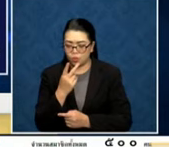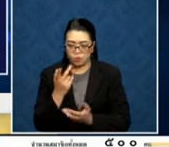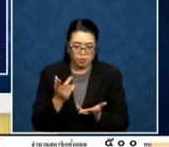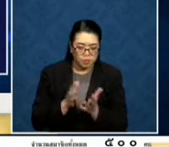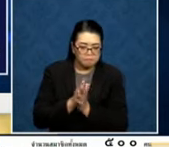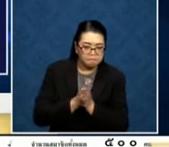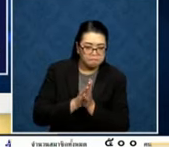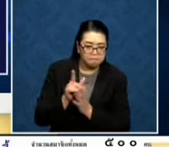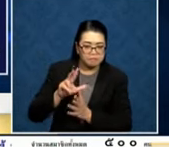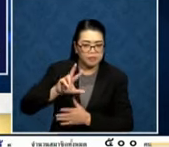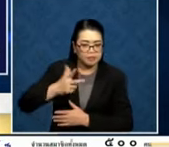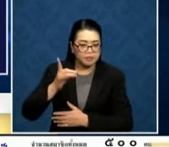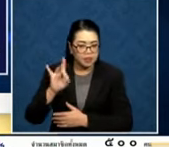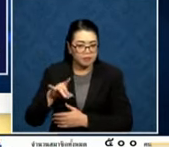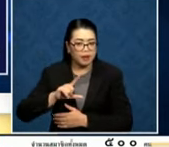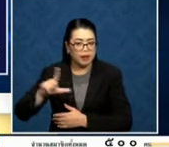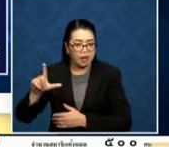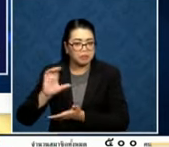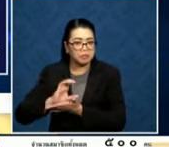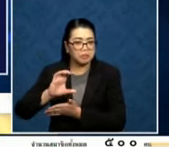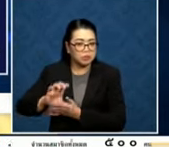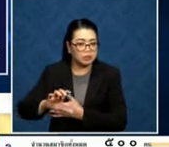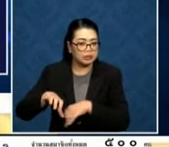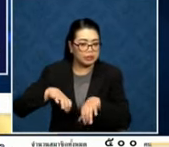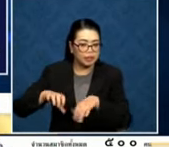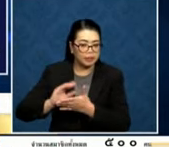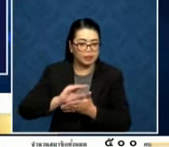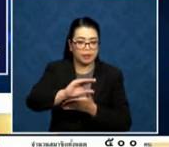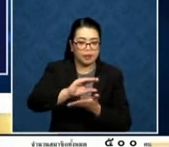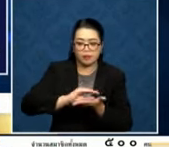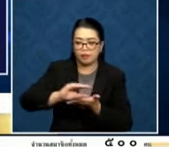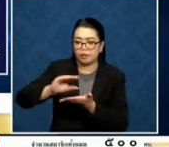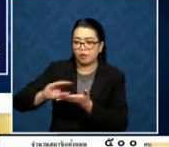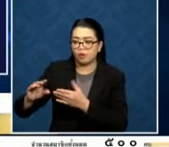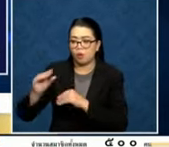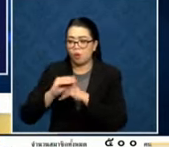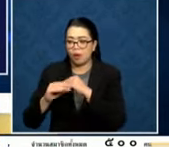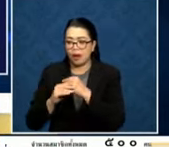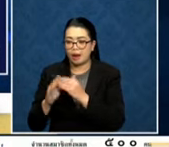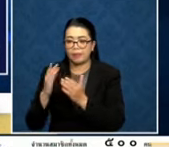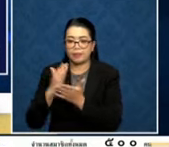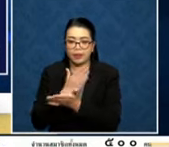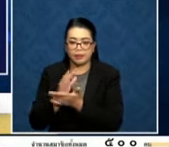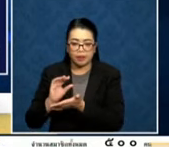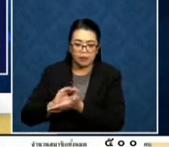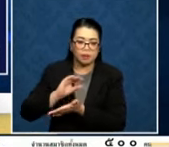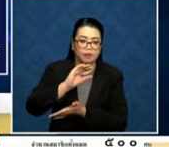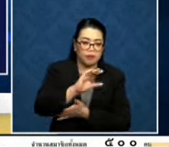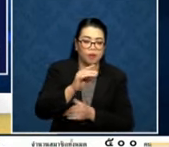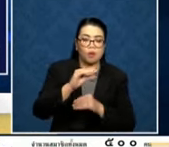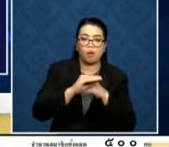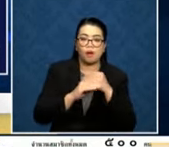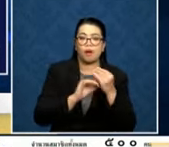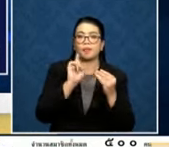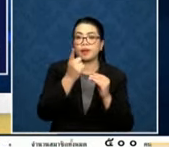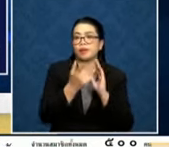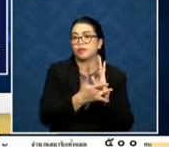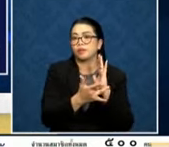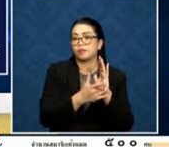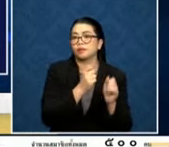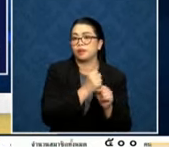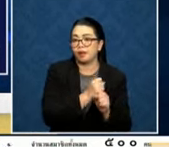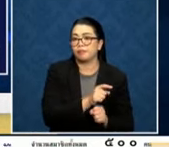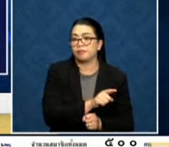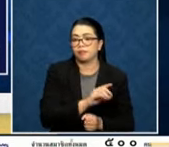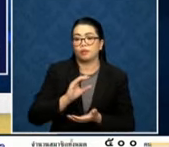ลุ้นกันว่าไอ้ 38,000ล้านเนี่ยจะถูกจัดสรรไปให้กับโครงการสมารทกิมากน้อยแค่ไหนและสุดท้ายครับกฟนที่ไม่ได้